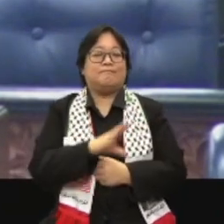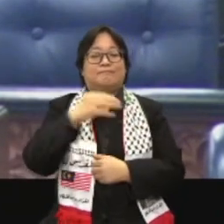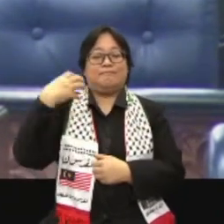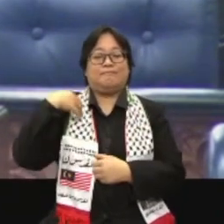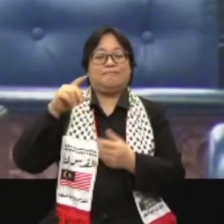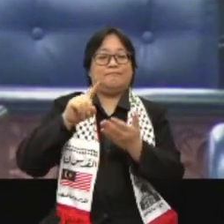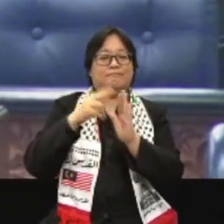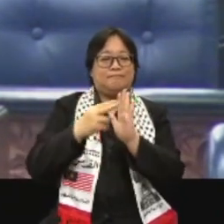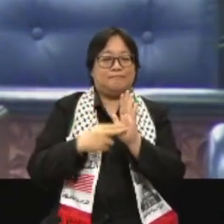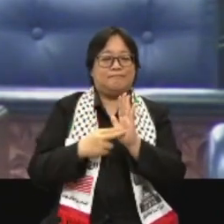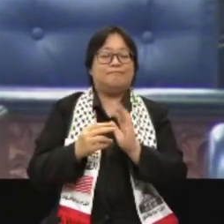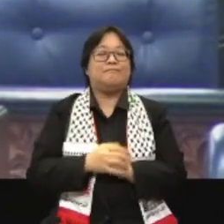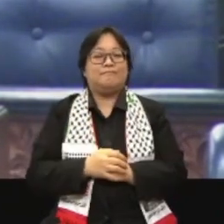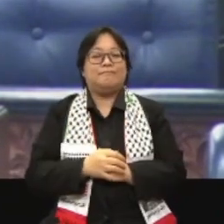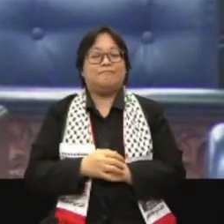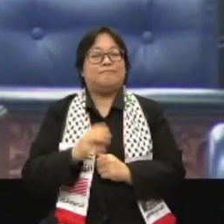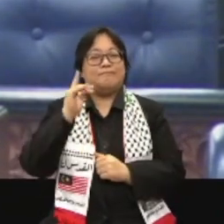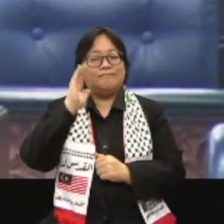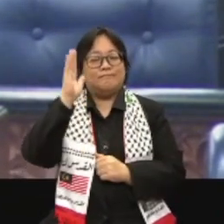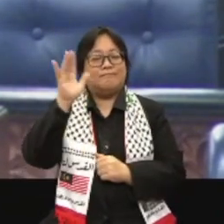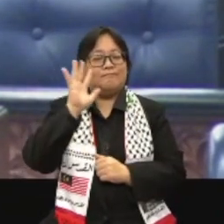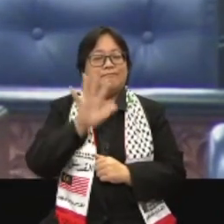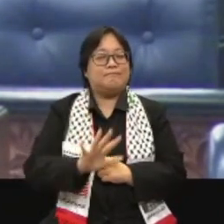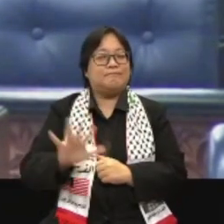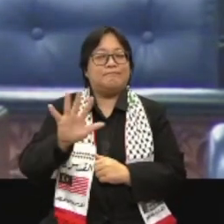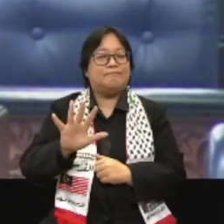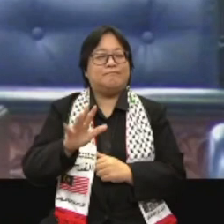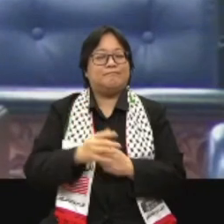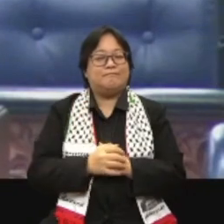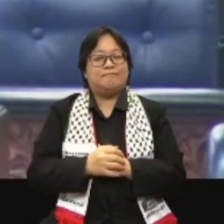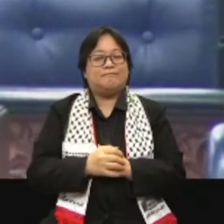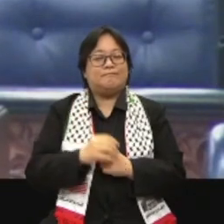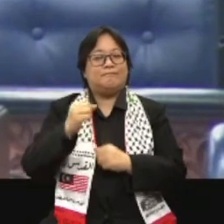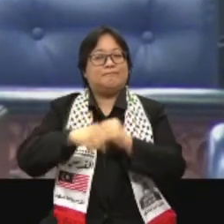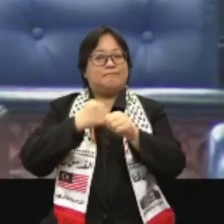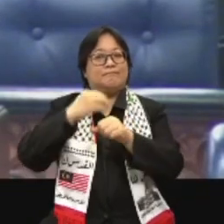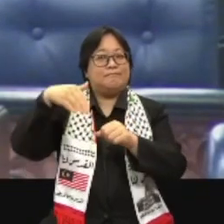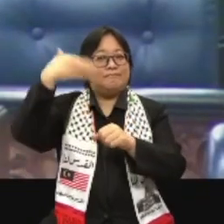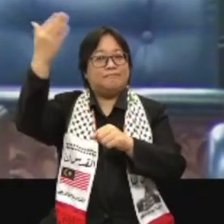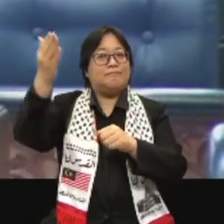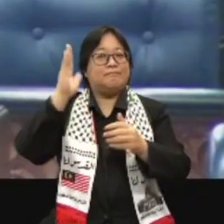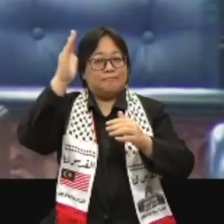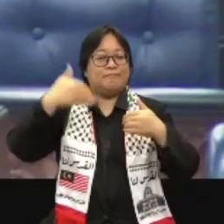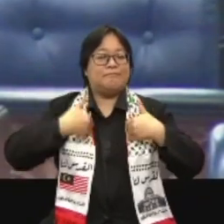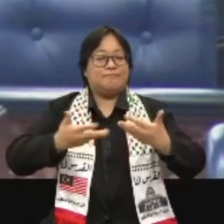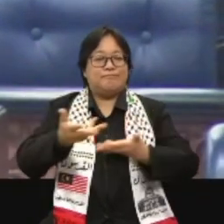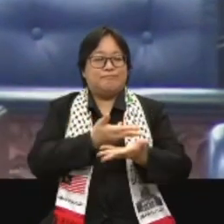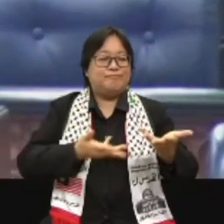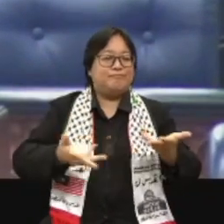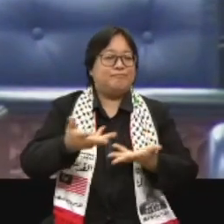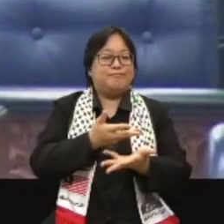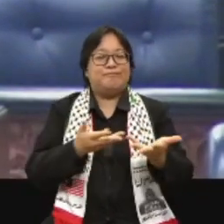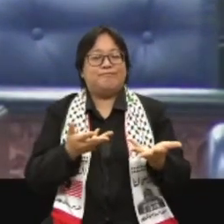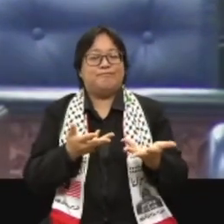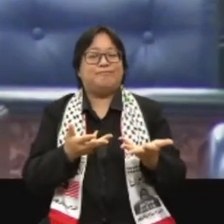Kementerian negeri dan kita jangkakan pada suku tahun hadapan kita akan ada libat urus dan